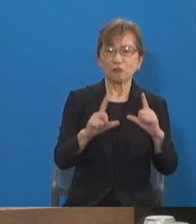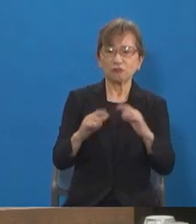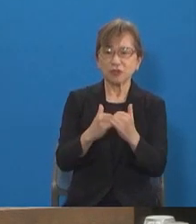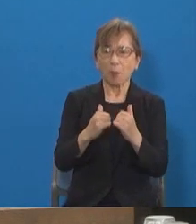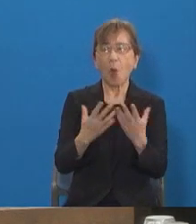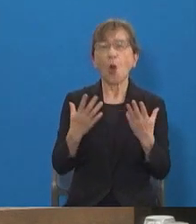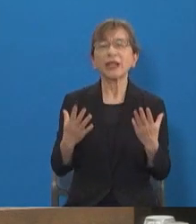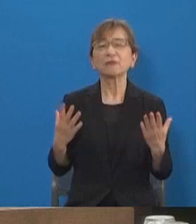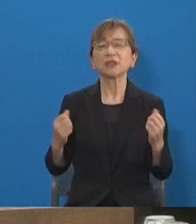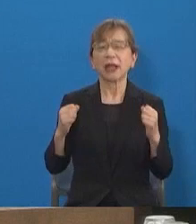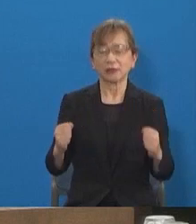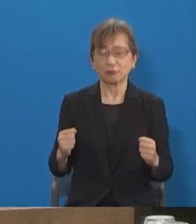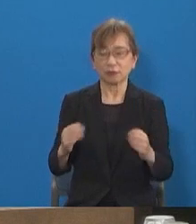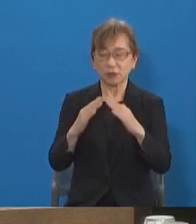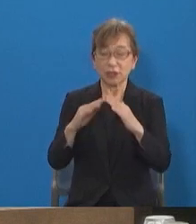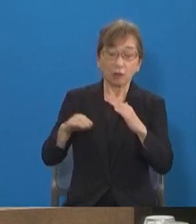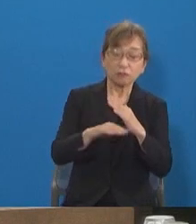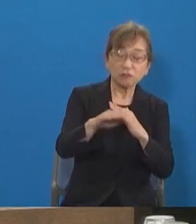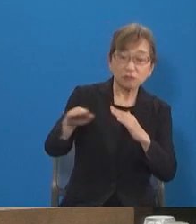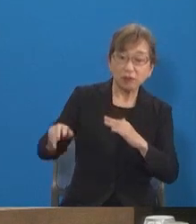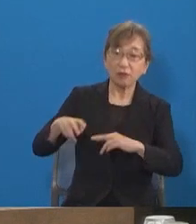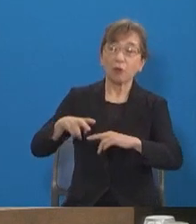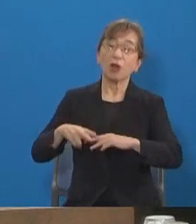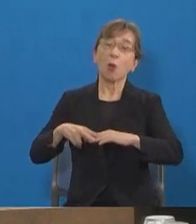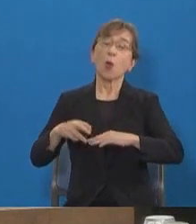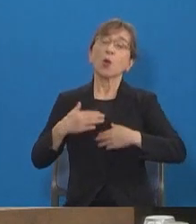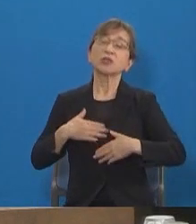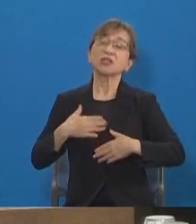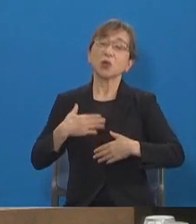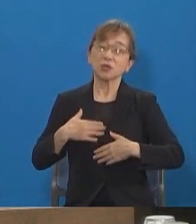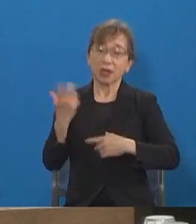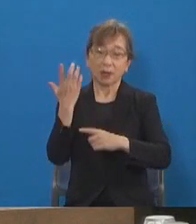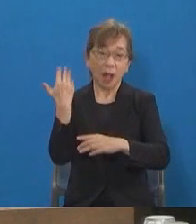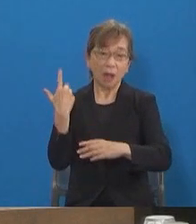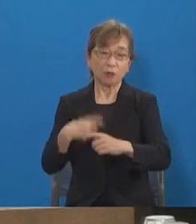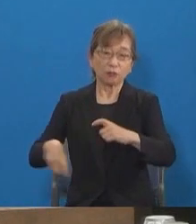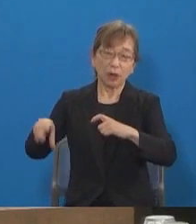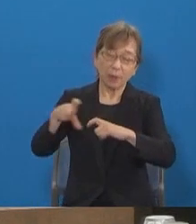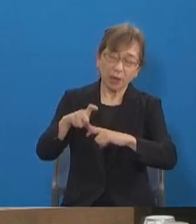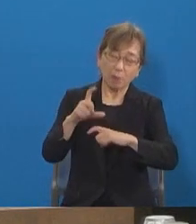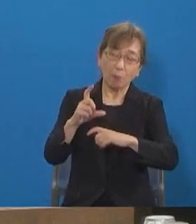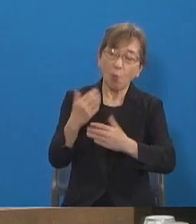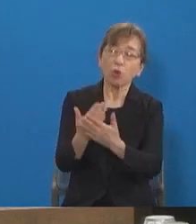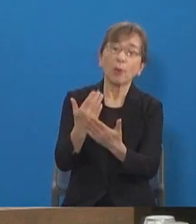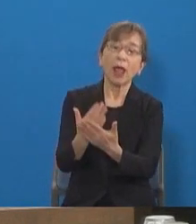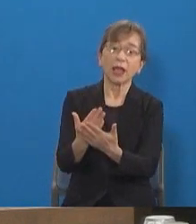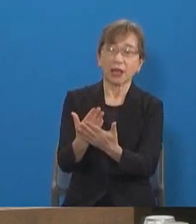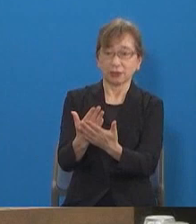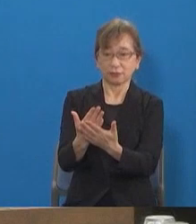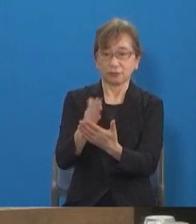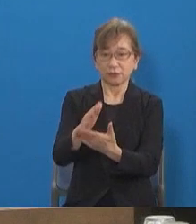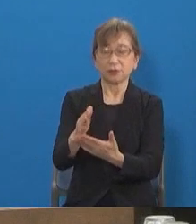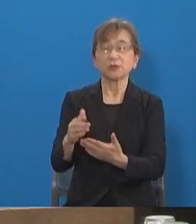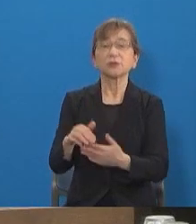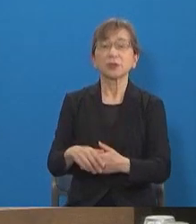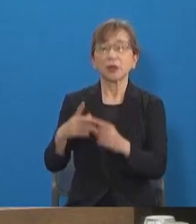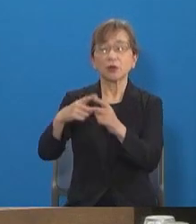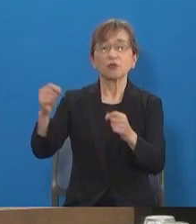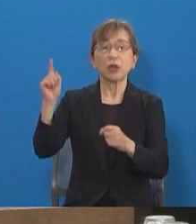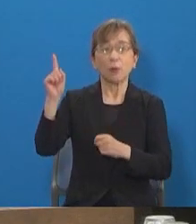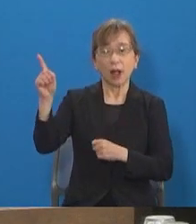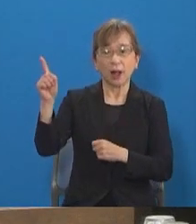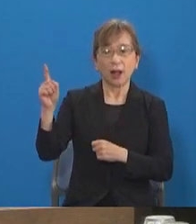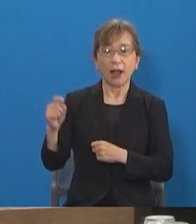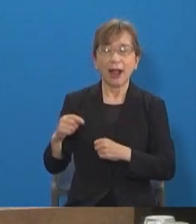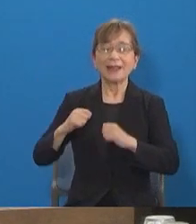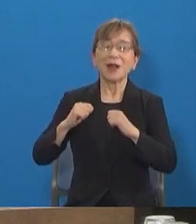宅周辺の居心地の良さが今まで以上に求められるように感じています。そのような中、国においては、